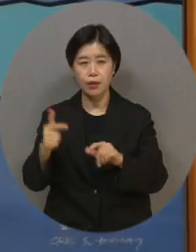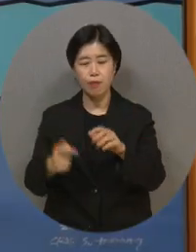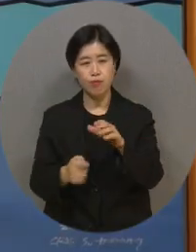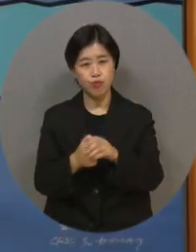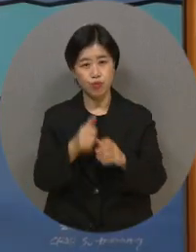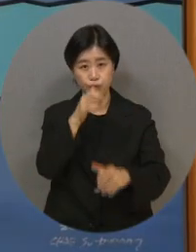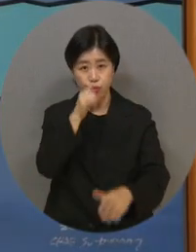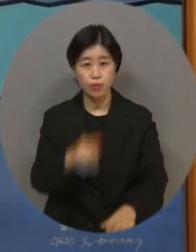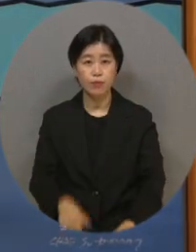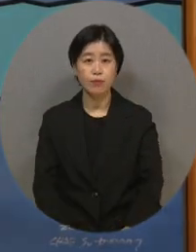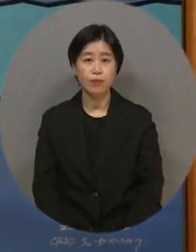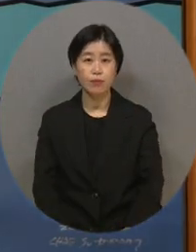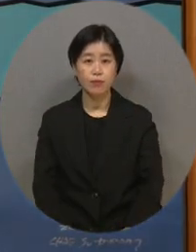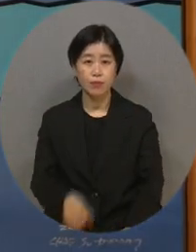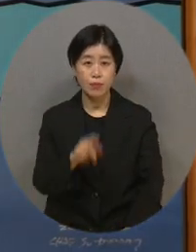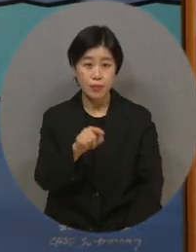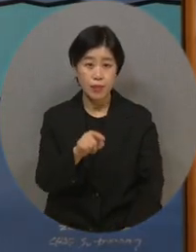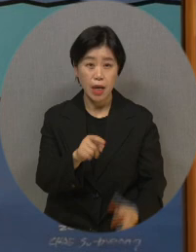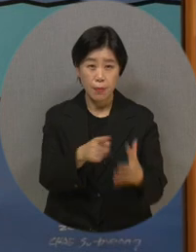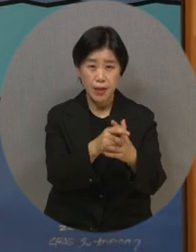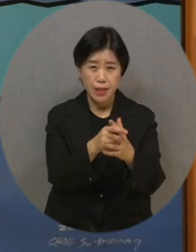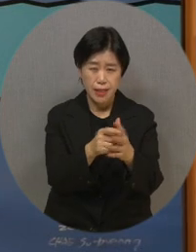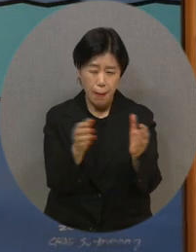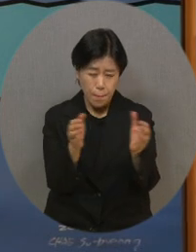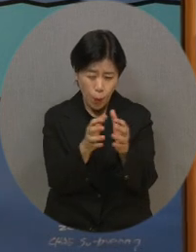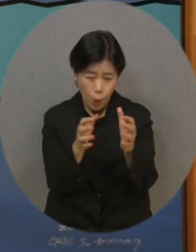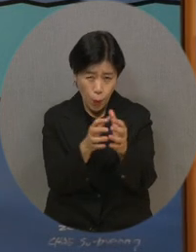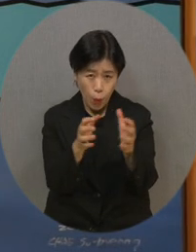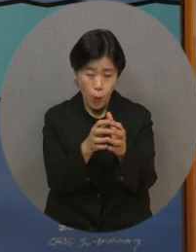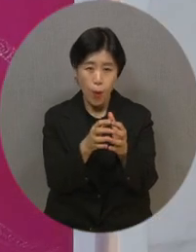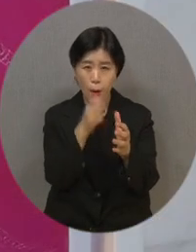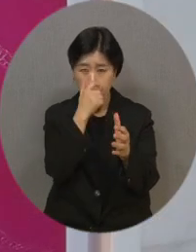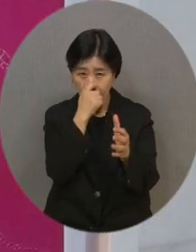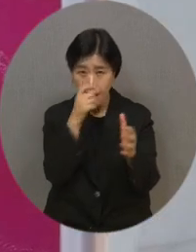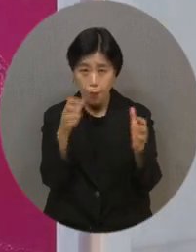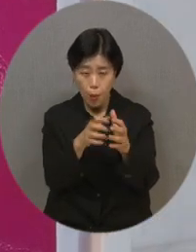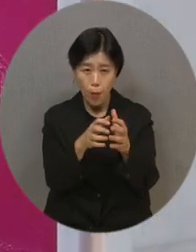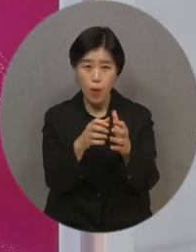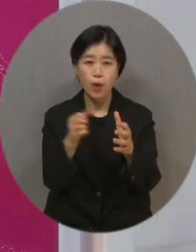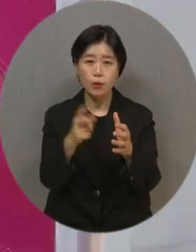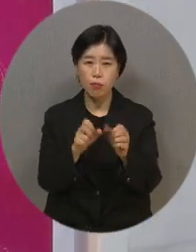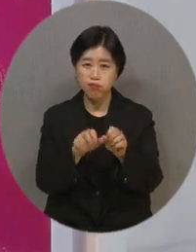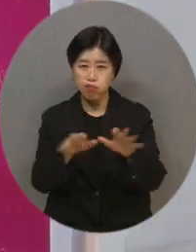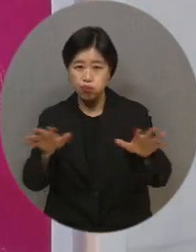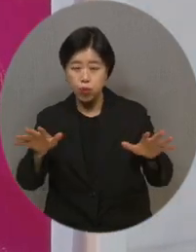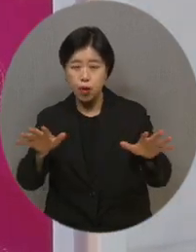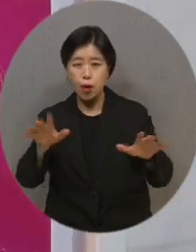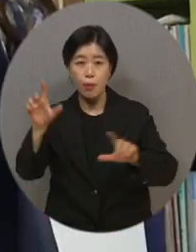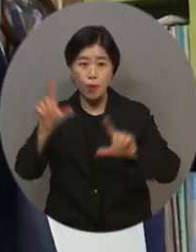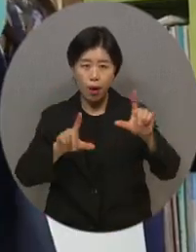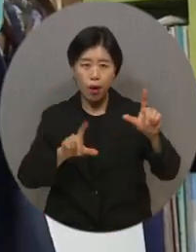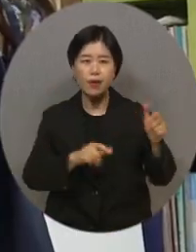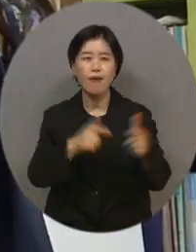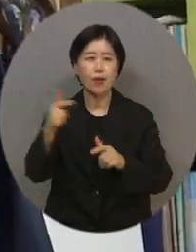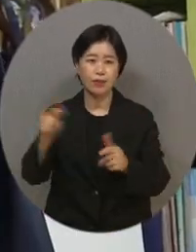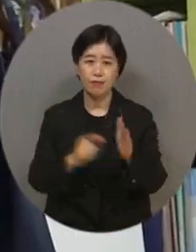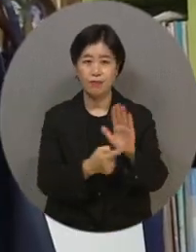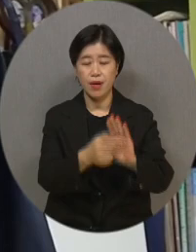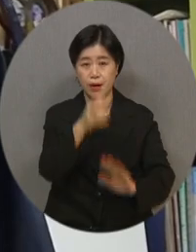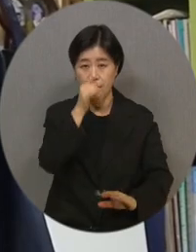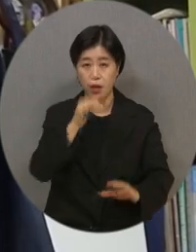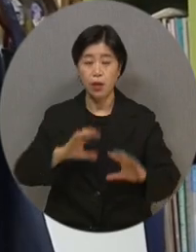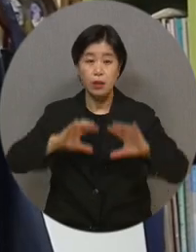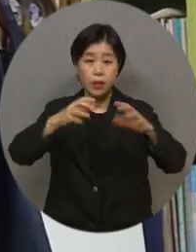작품 속 멸치들은 빽빽하게 모여 또 다른 형체를 이루고 흩어지는 자유로운 구성으로 세상을